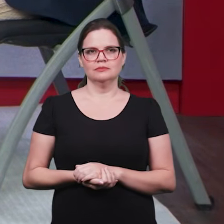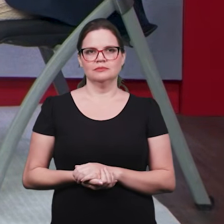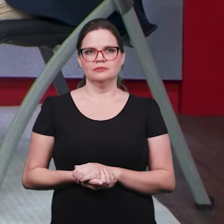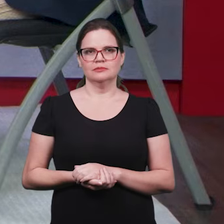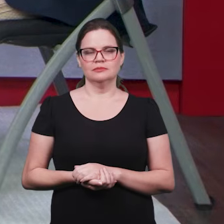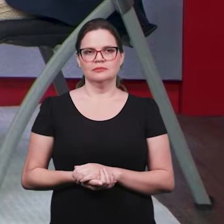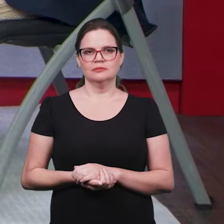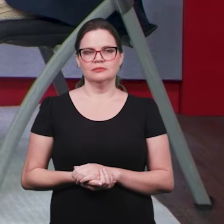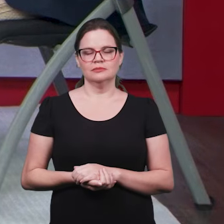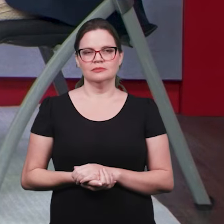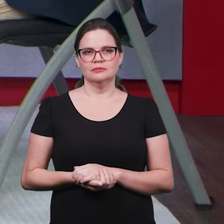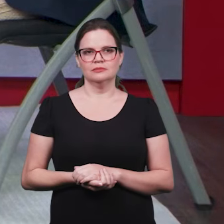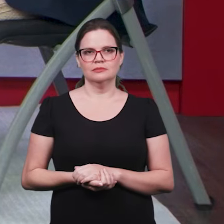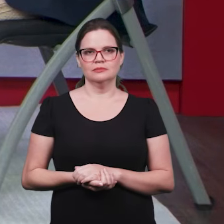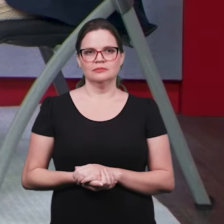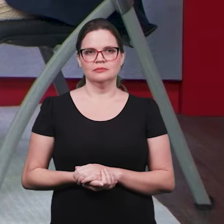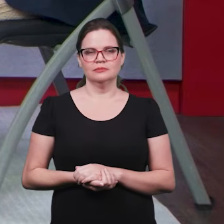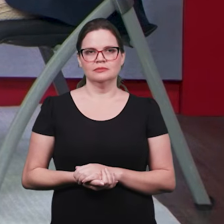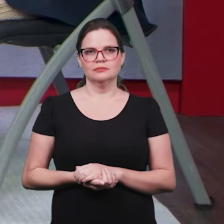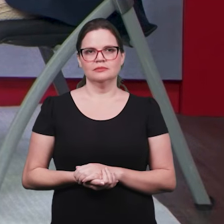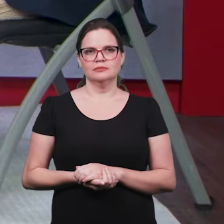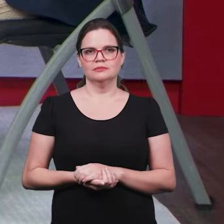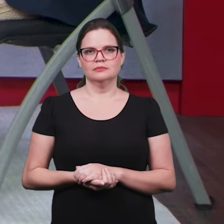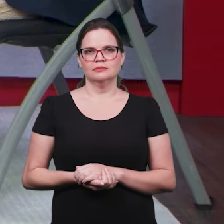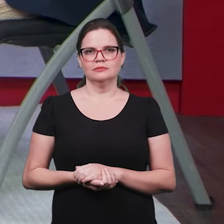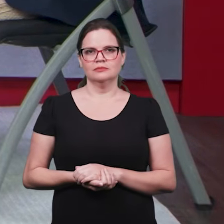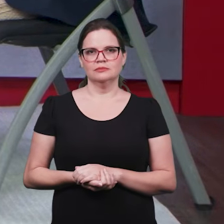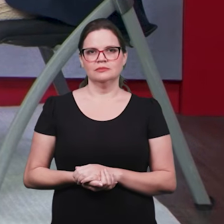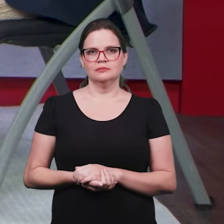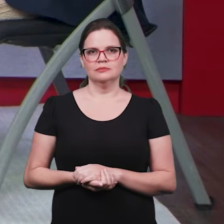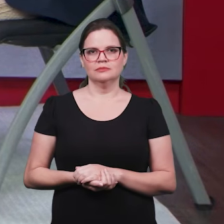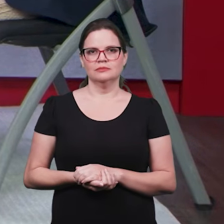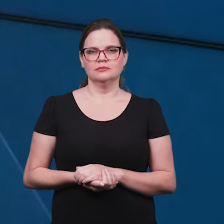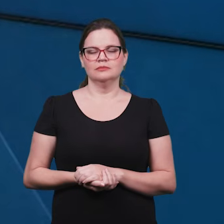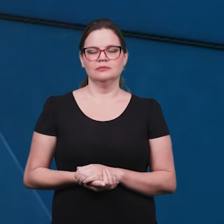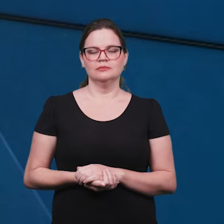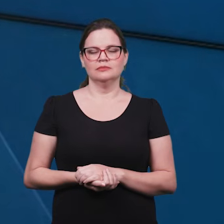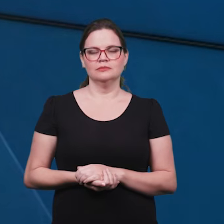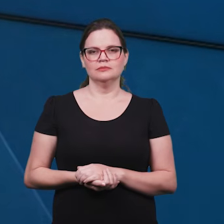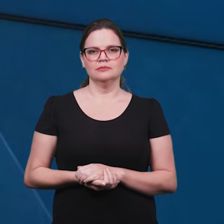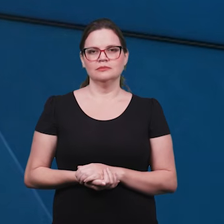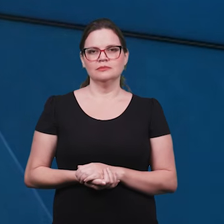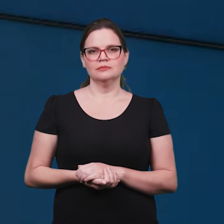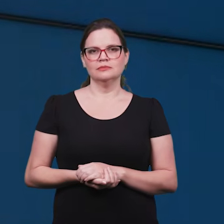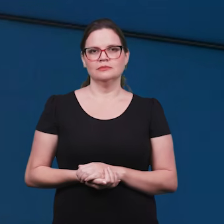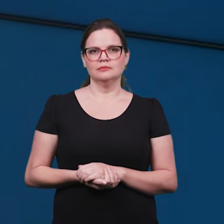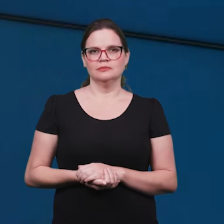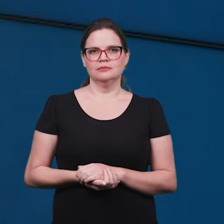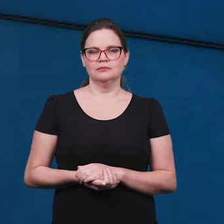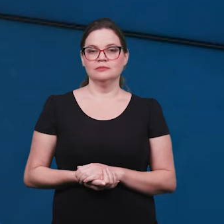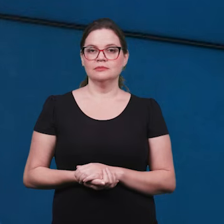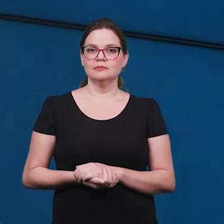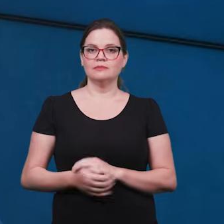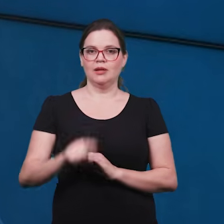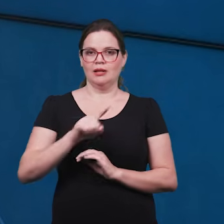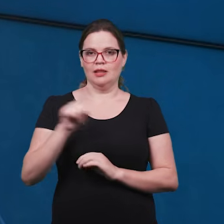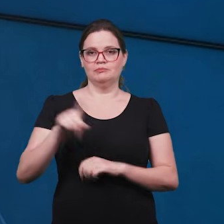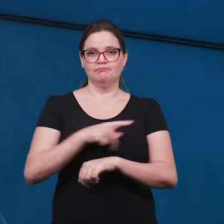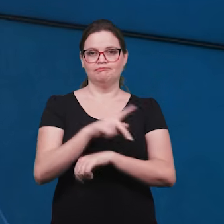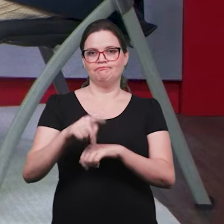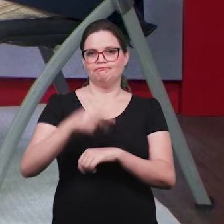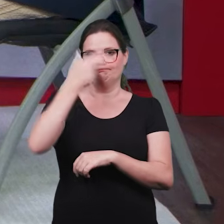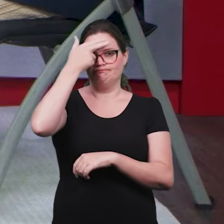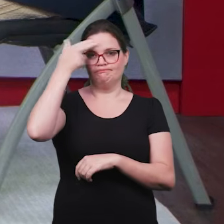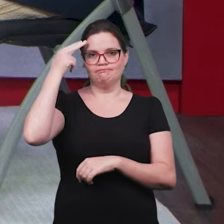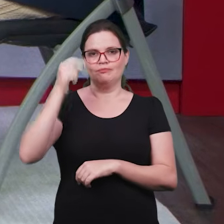в Литве? Страна открыта для Евангелия. В Литве первая религия – это католики.